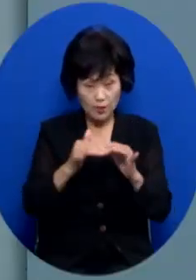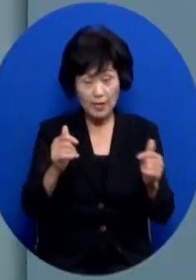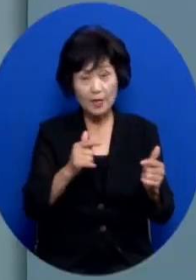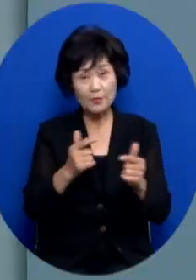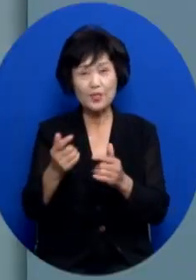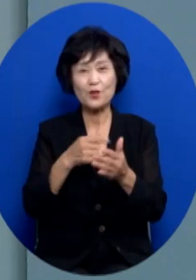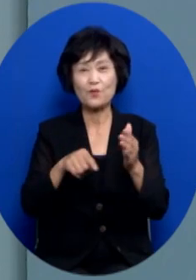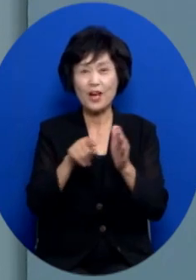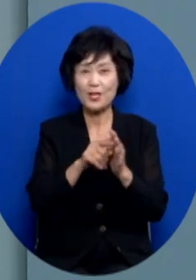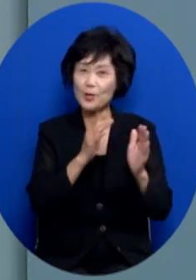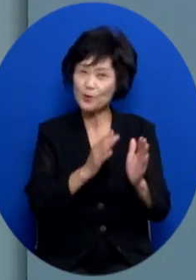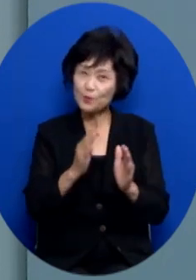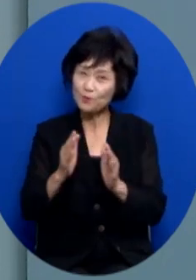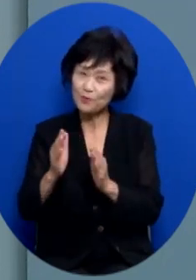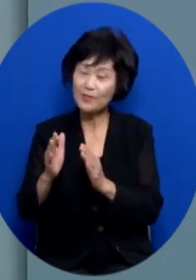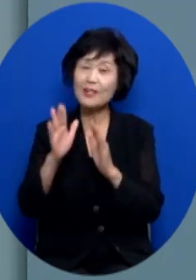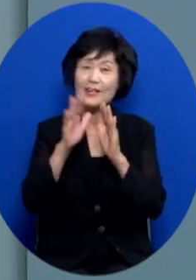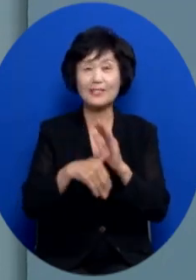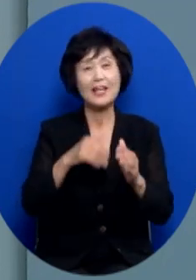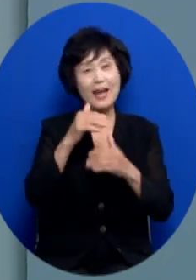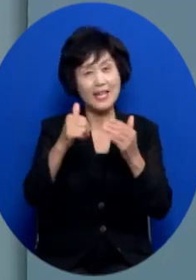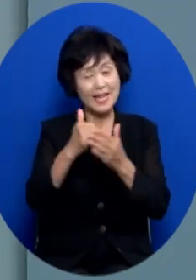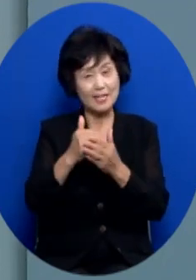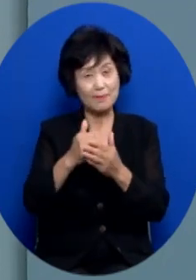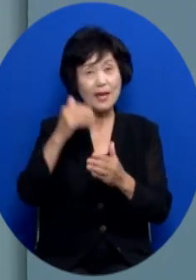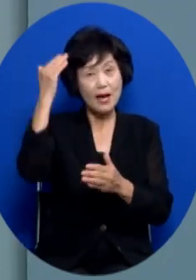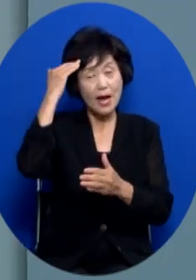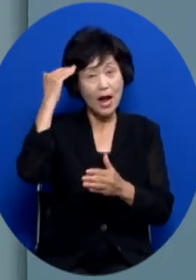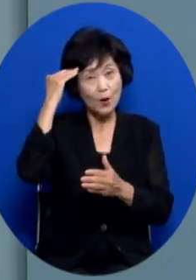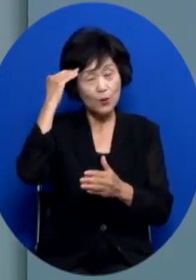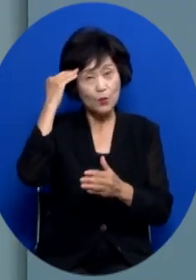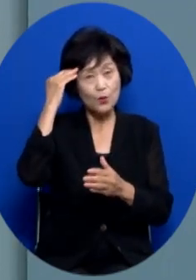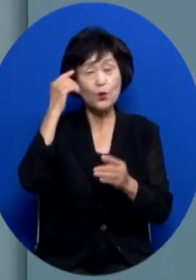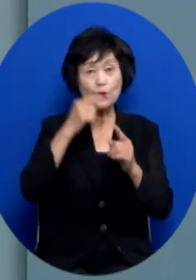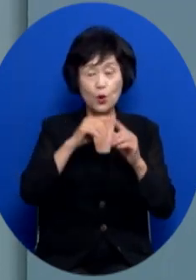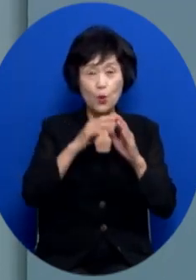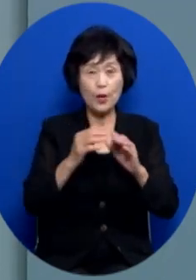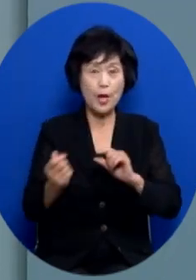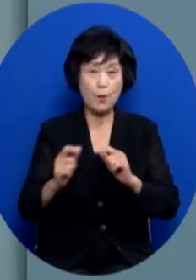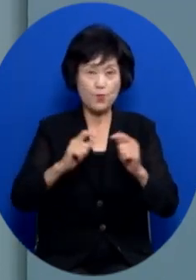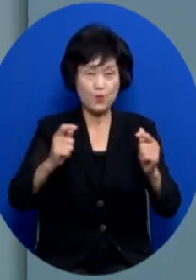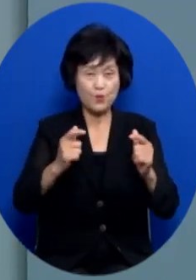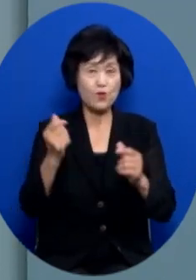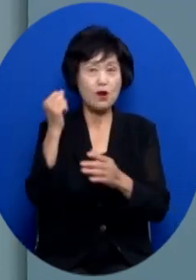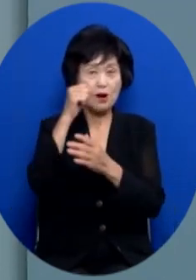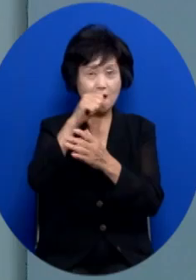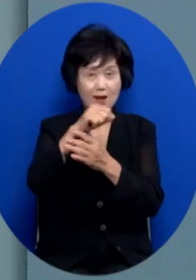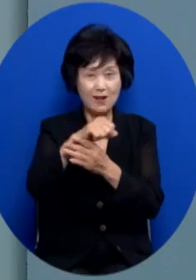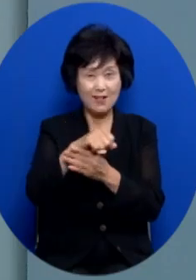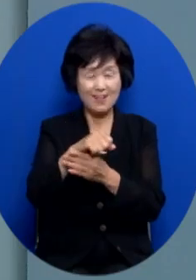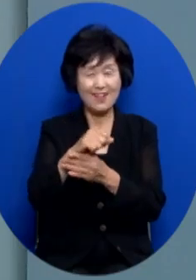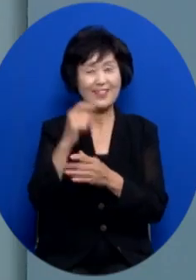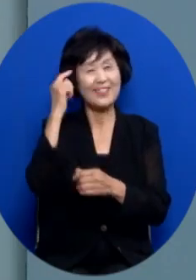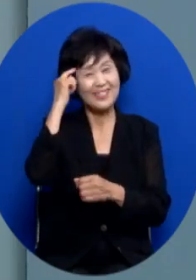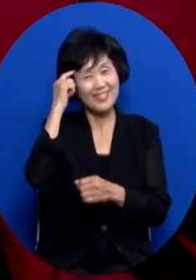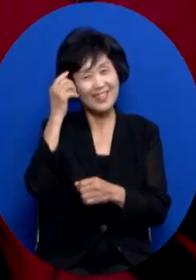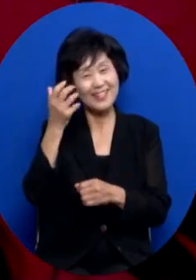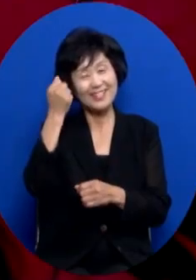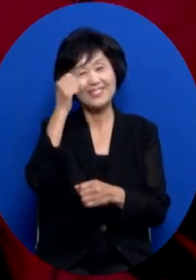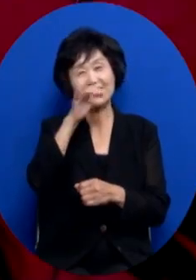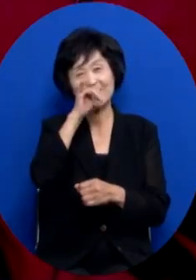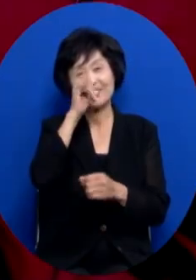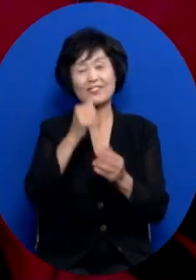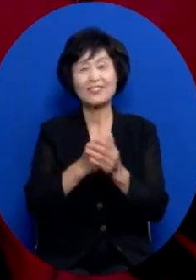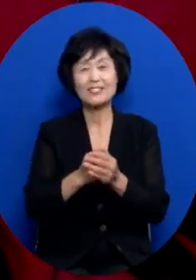지금부터천천히준비한다면,하나님께서한국에다시한번 부흥을허락하실것이라고믿습니다 . 예